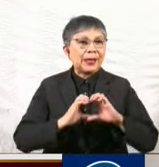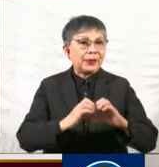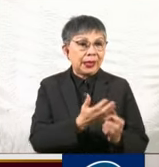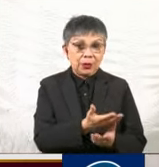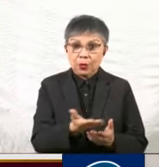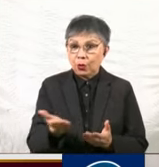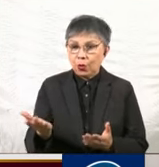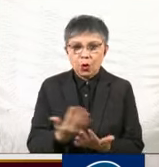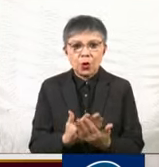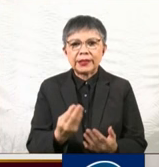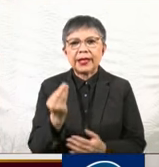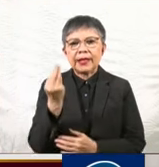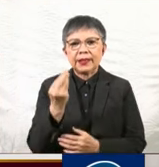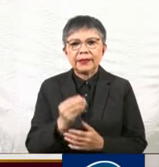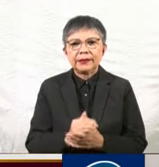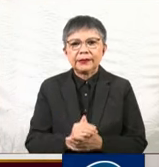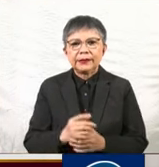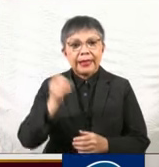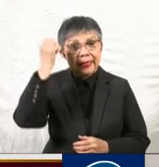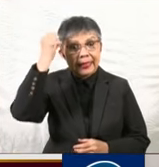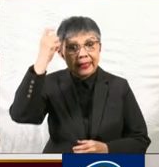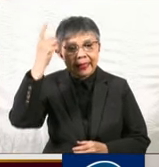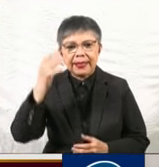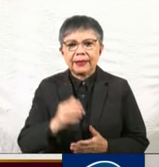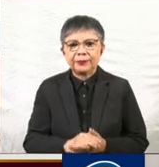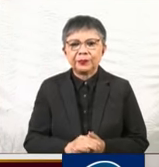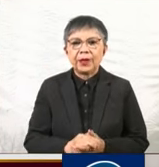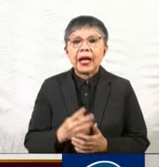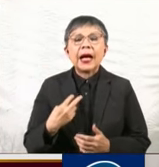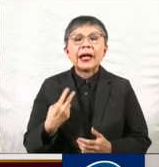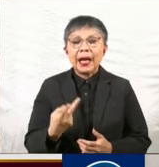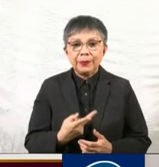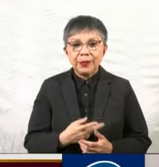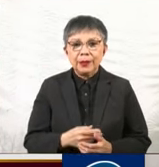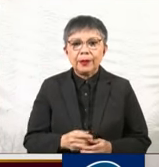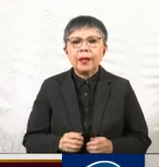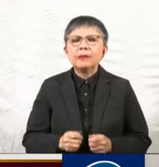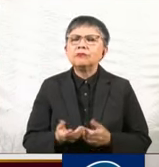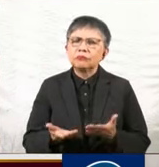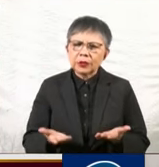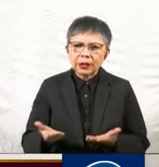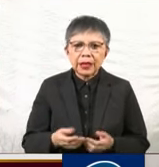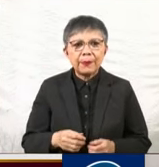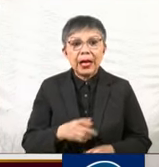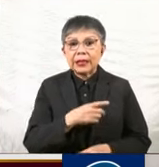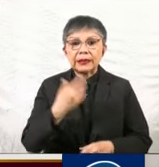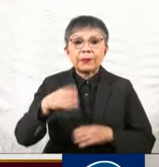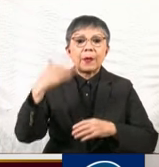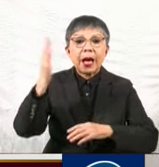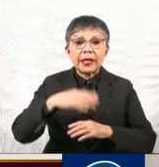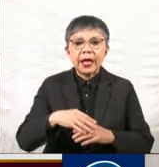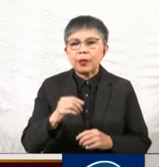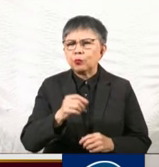Bapak Ibu Warga Jakarta dengan gagasan-gagasan tentunya kami juga menjalani selama hari-hari dan